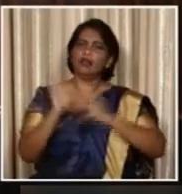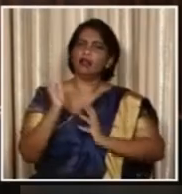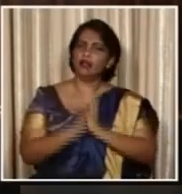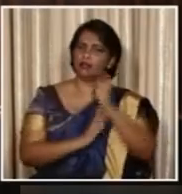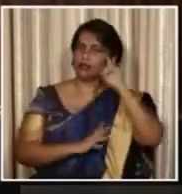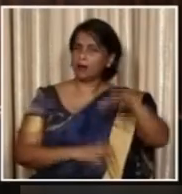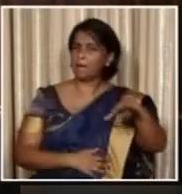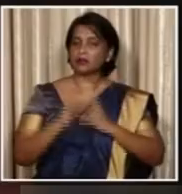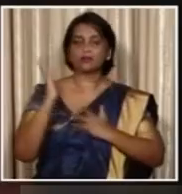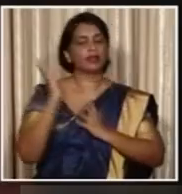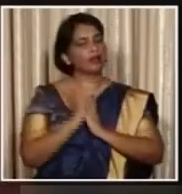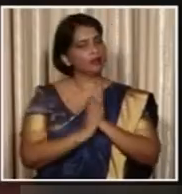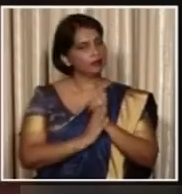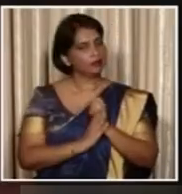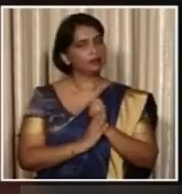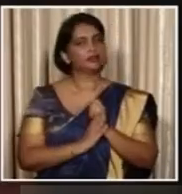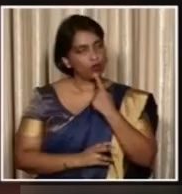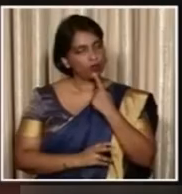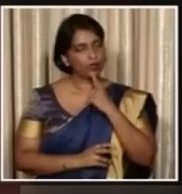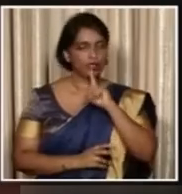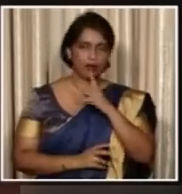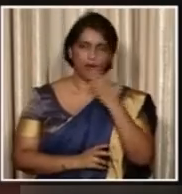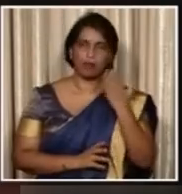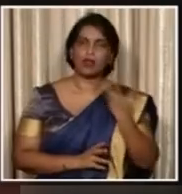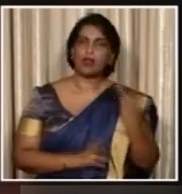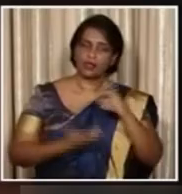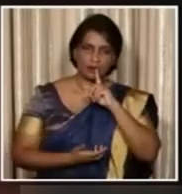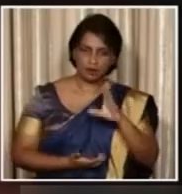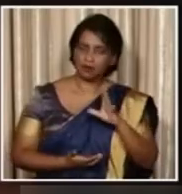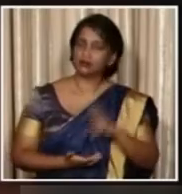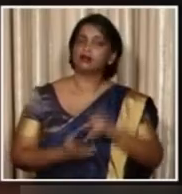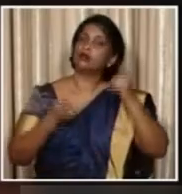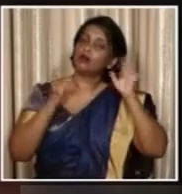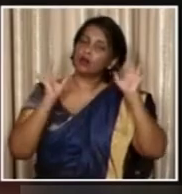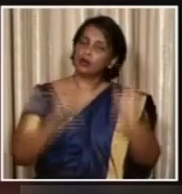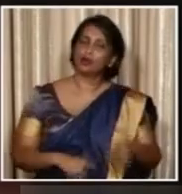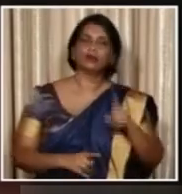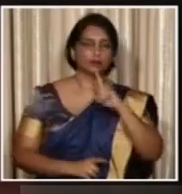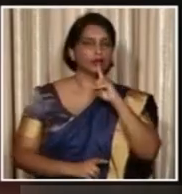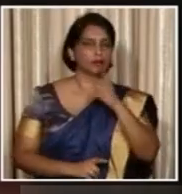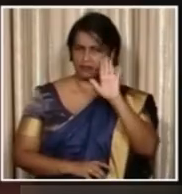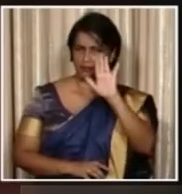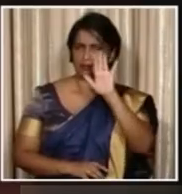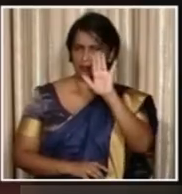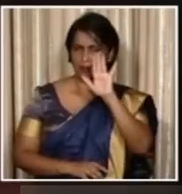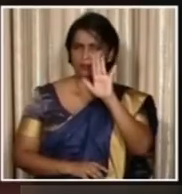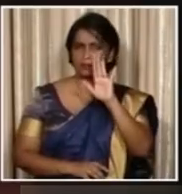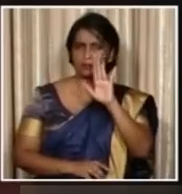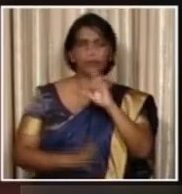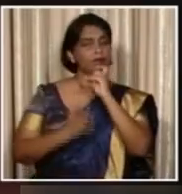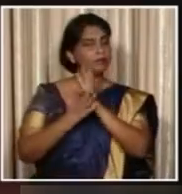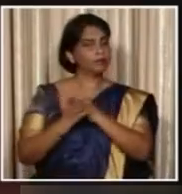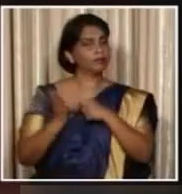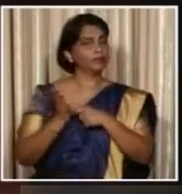ලෙස පාවිච්චි කරන්න එපා. එක්කෝ yes කියන්න පුළුවන්, එක්කෝ no කියන්න පුළුවන්. එහෙම නැත්නම් absent කරන්න පුළුවන්. මම ඒක ගැන කතා කරේ. ව්‍යවස්ථා